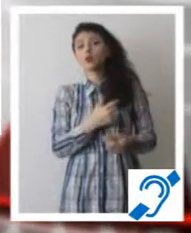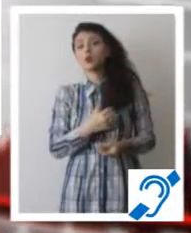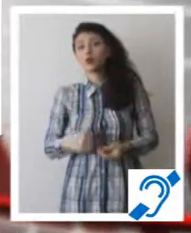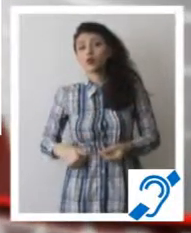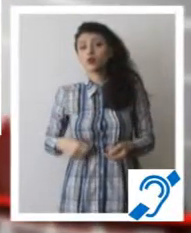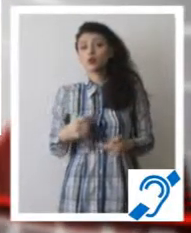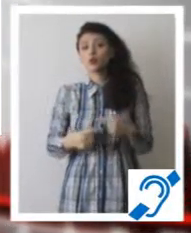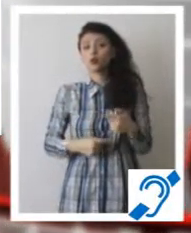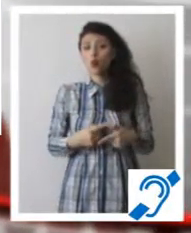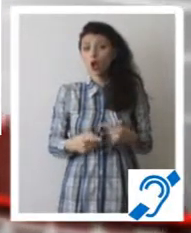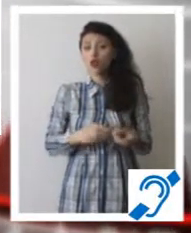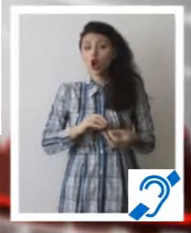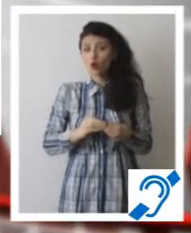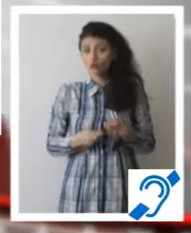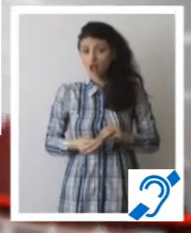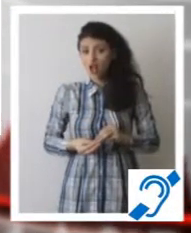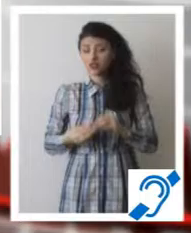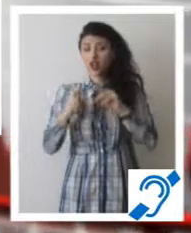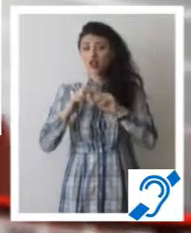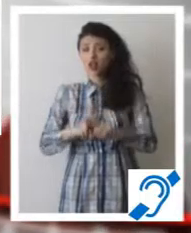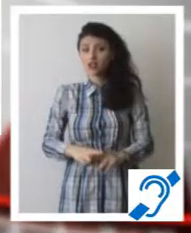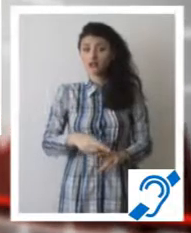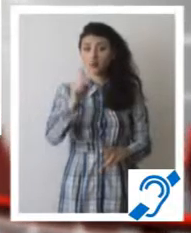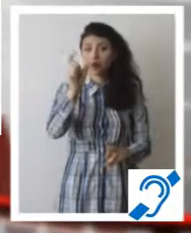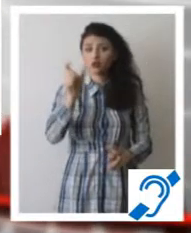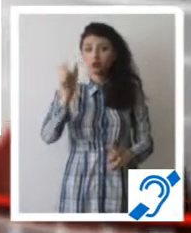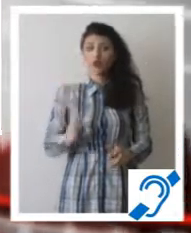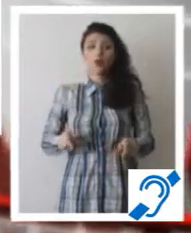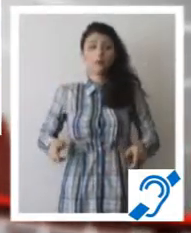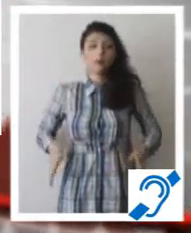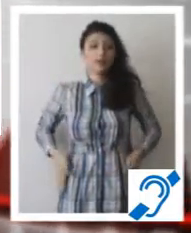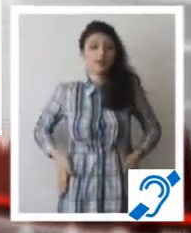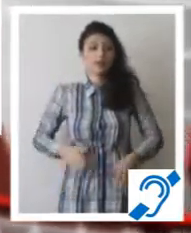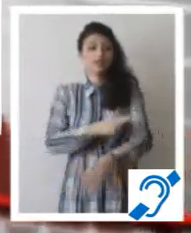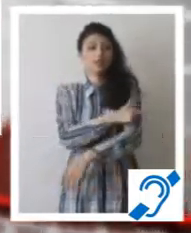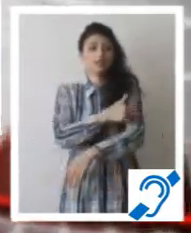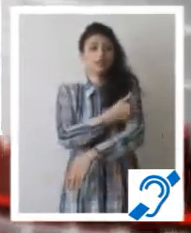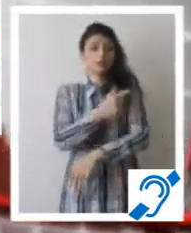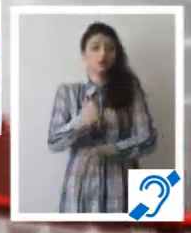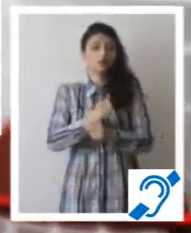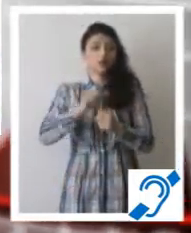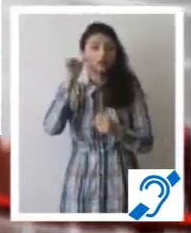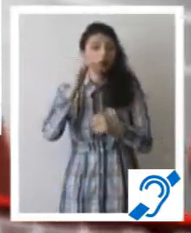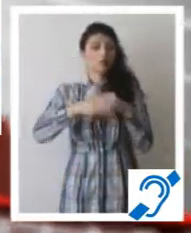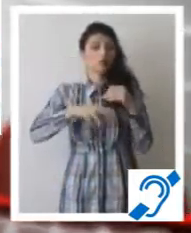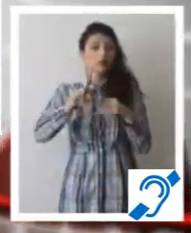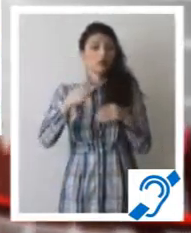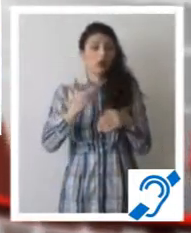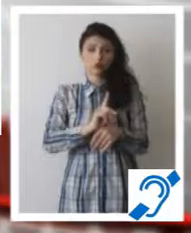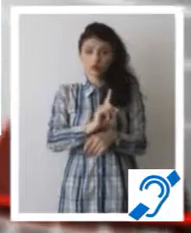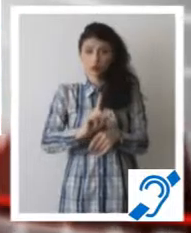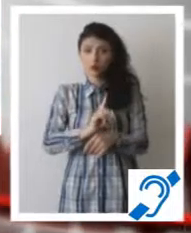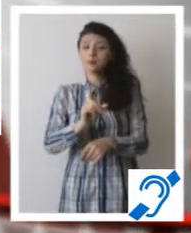București cu boală diareică complicată. Restul pacienților prezenți la unitățile sanitare din județul Argeș în ultimele 24 de ore